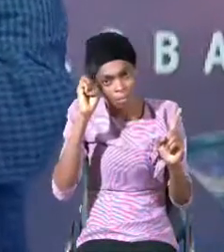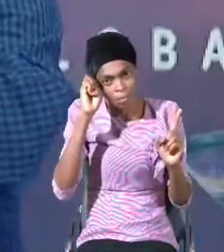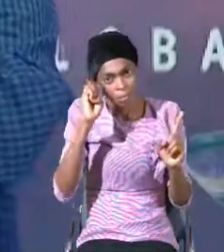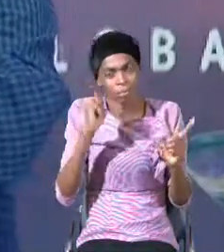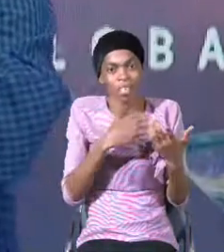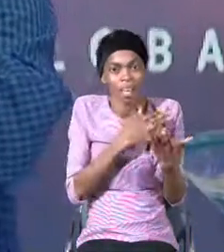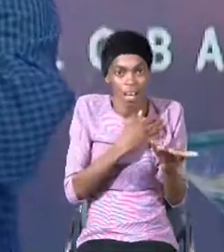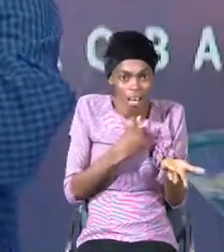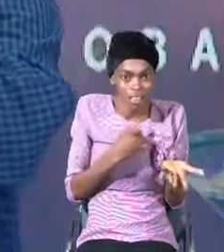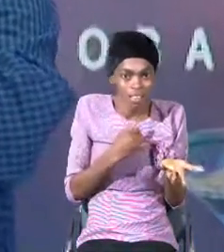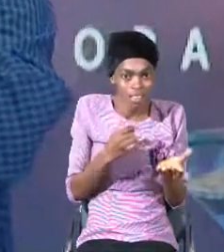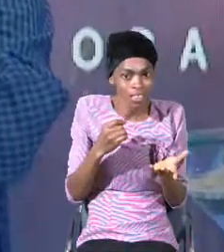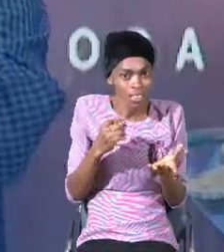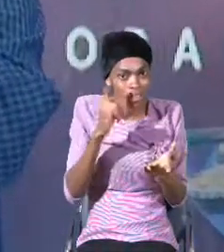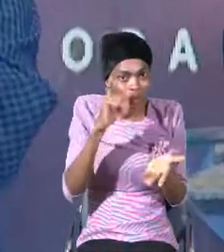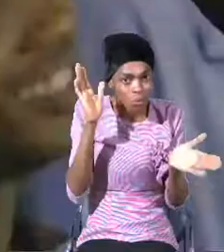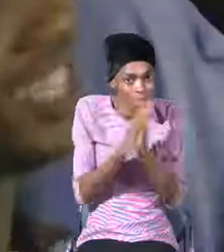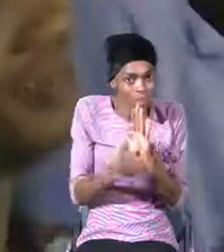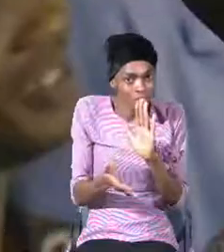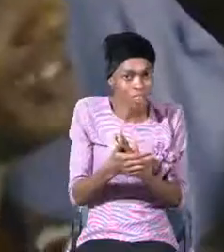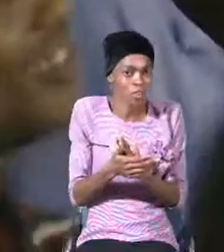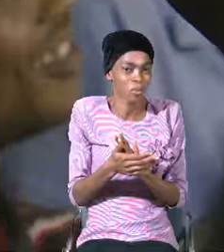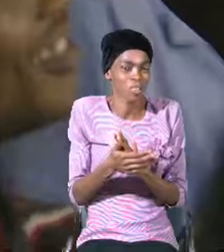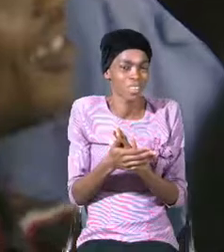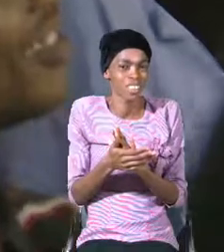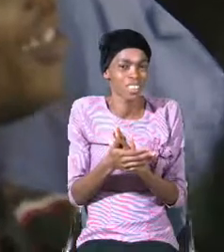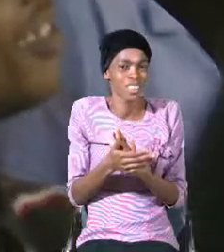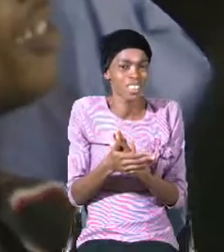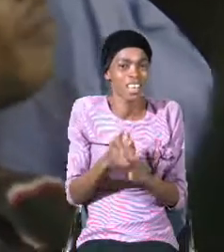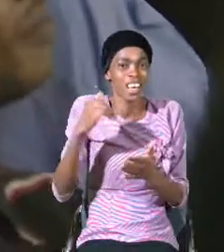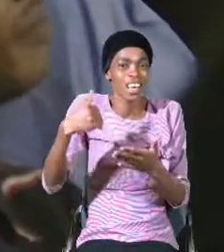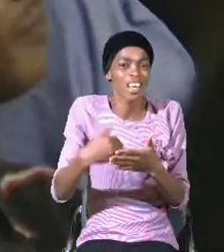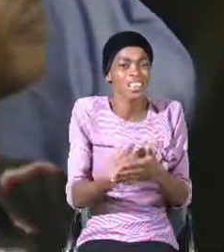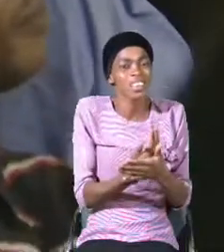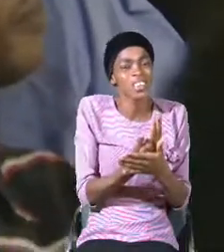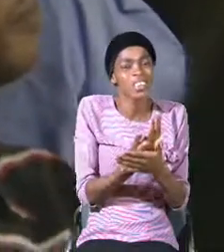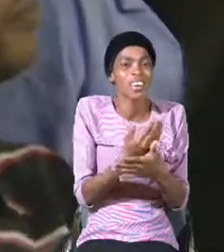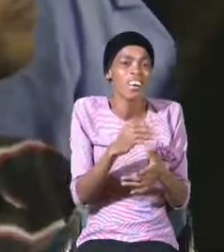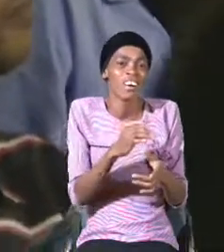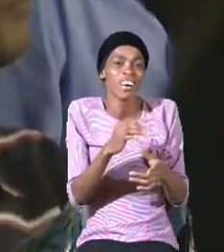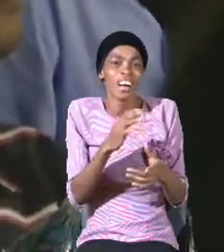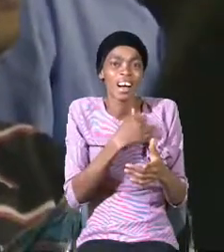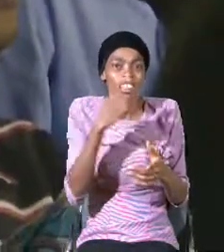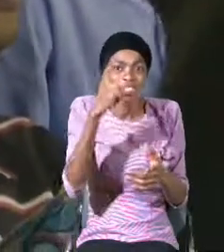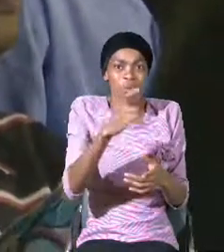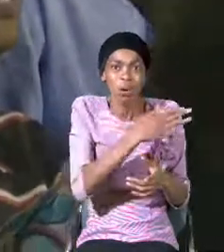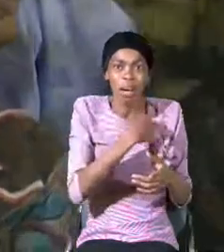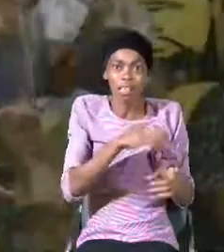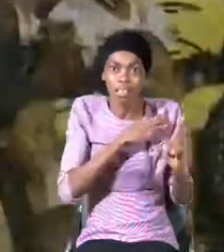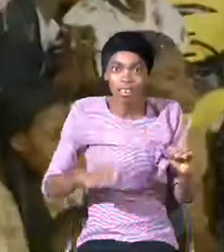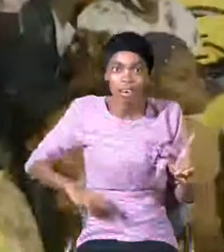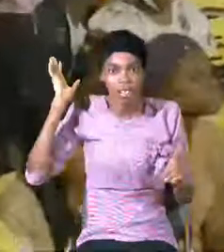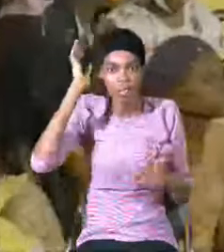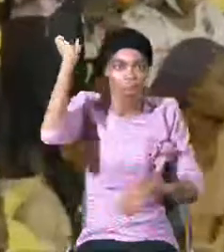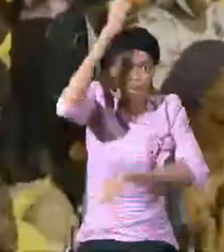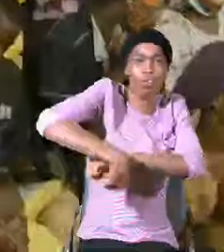vas devenir. Tu deviens combien? Et toi et Christ, vous allez vaincre tout